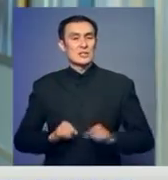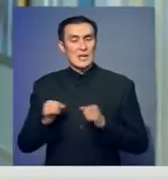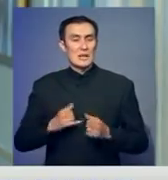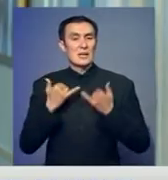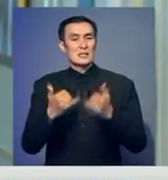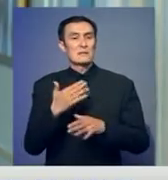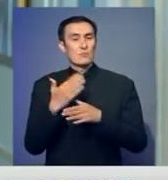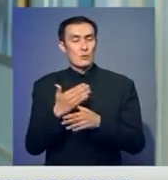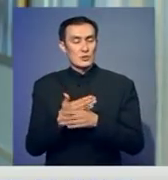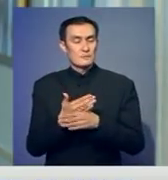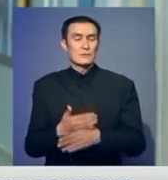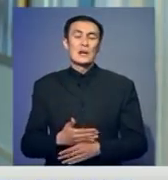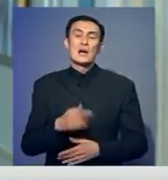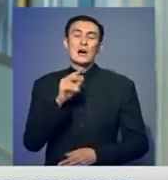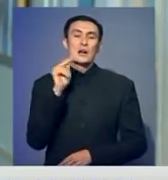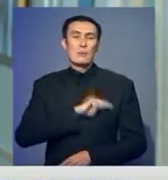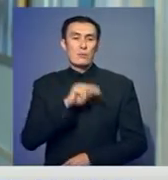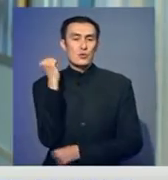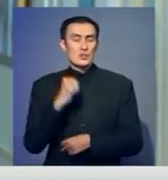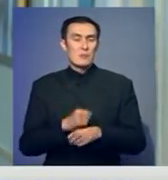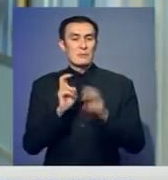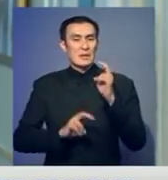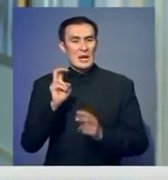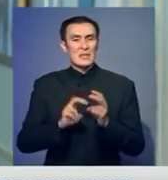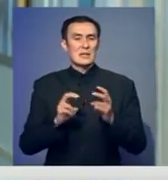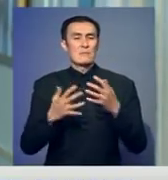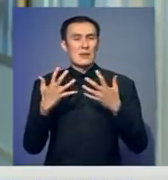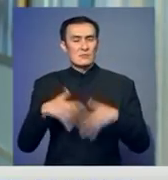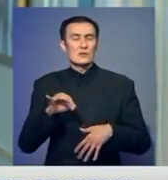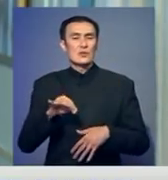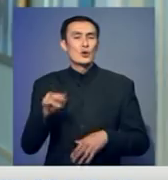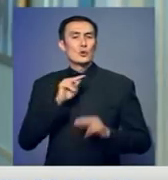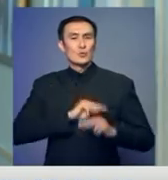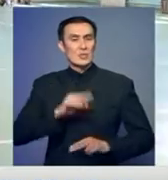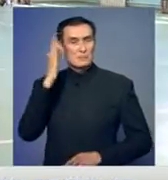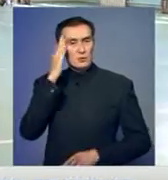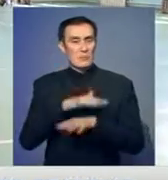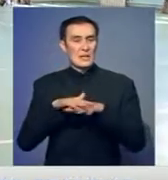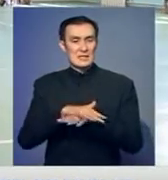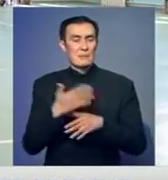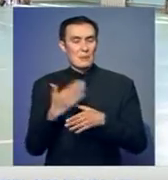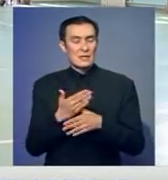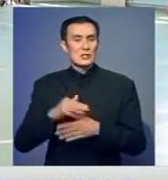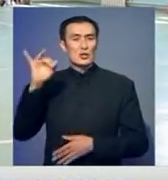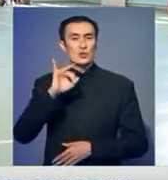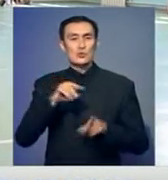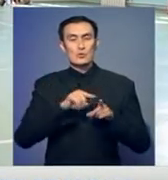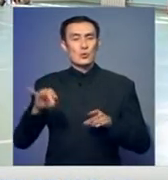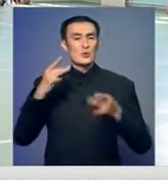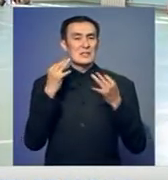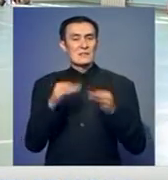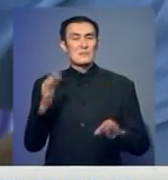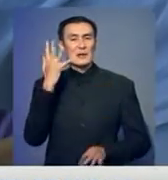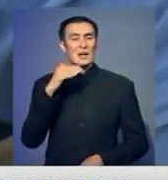оказать помощь и поддержку. Работники предприятий, производств и все трудоспособное население. За историю независимости ситуации,